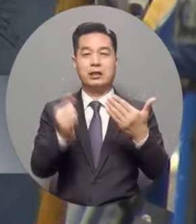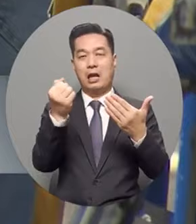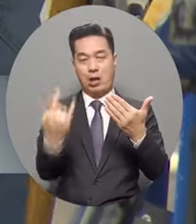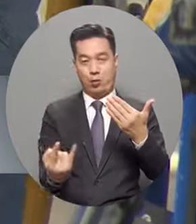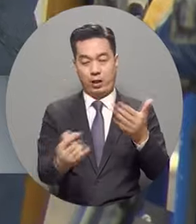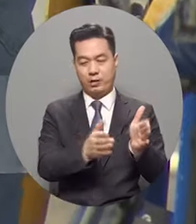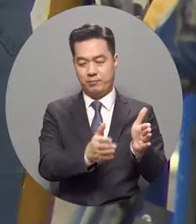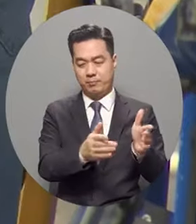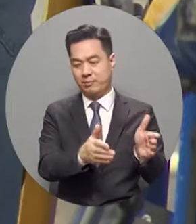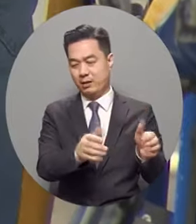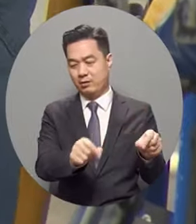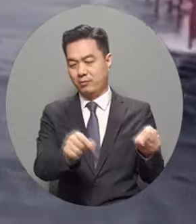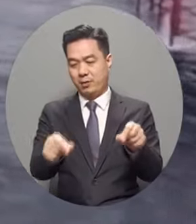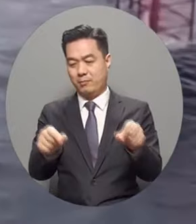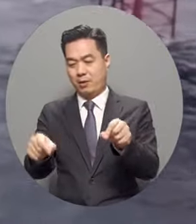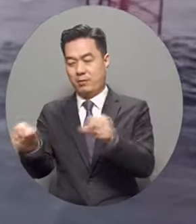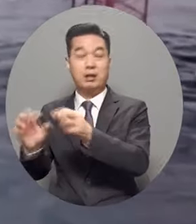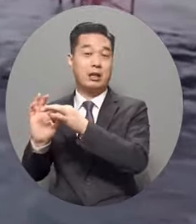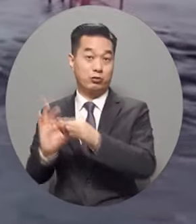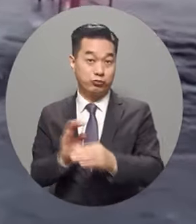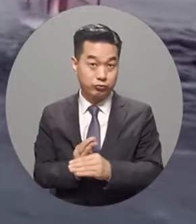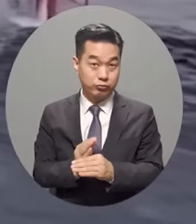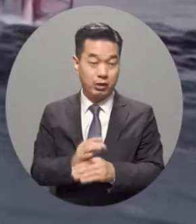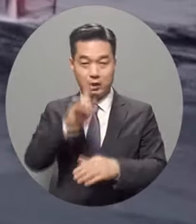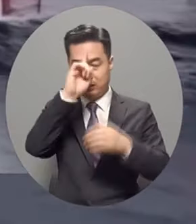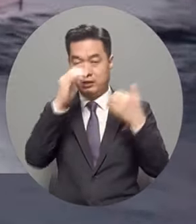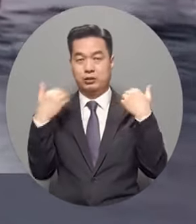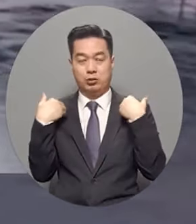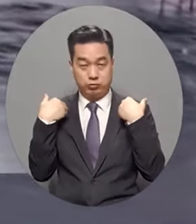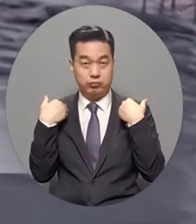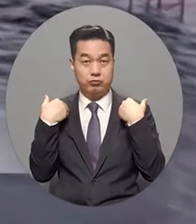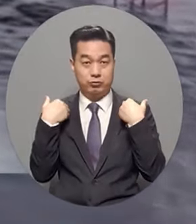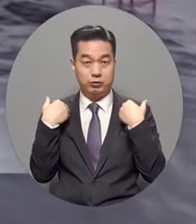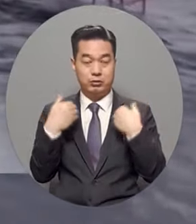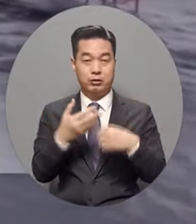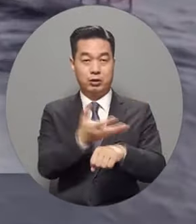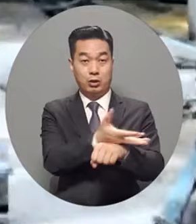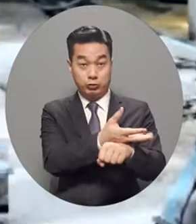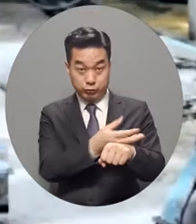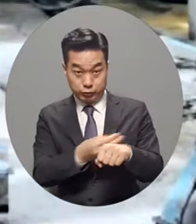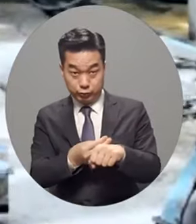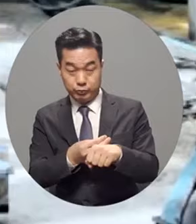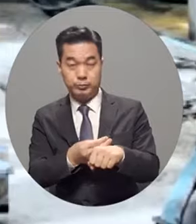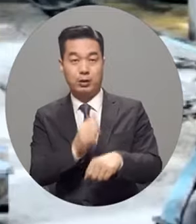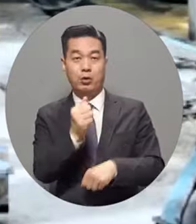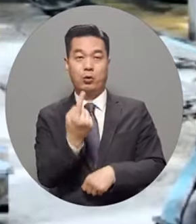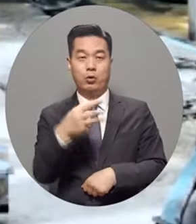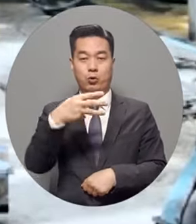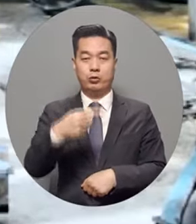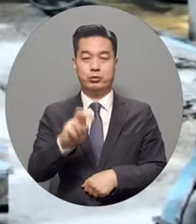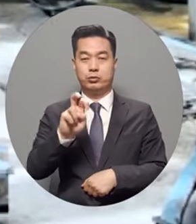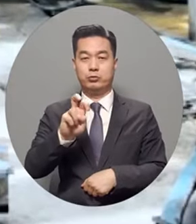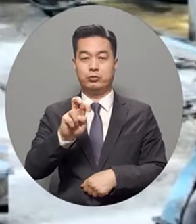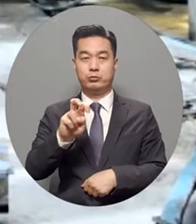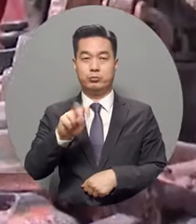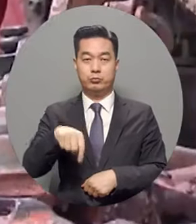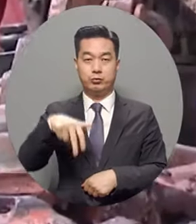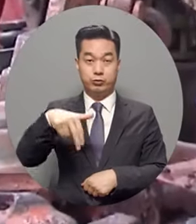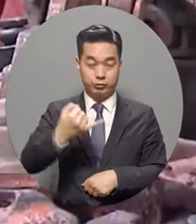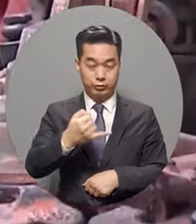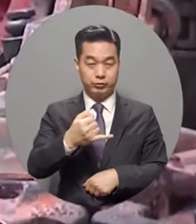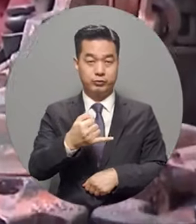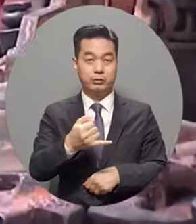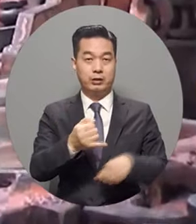연속 연장됐습니다 정부는 원유 수입의 주요 통로인 호르 무주 해협에 별 문제가 없고 브랜트